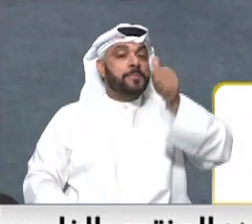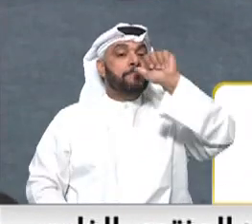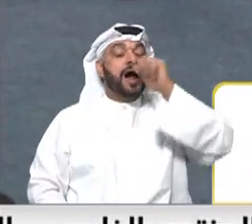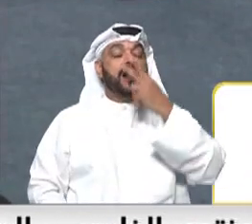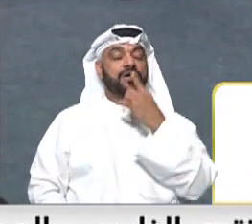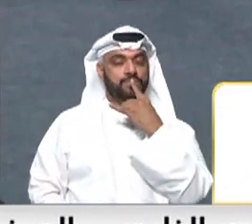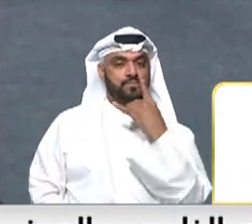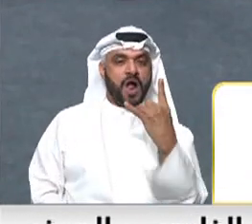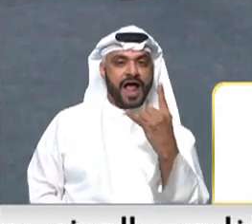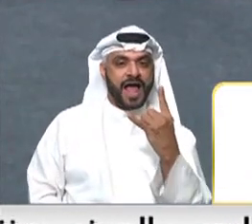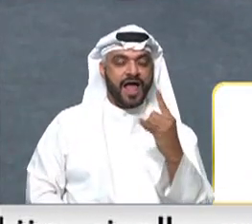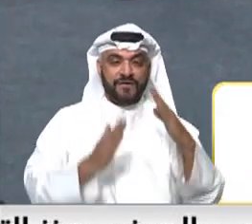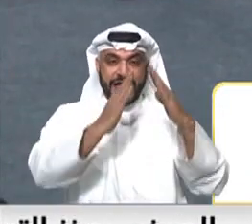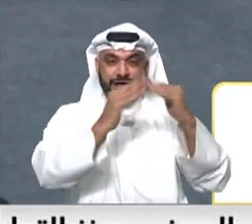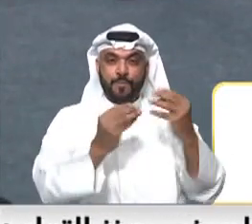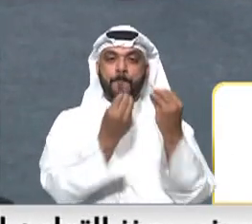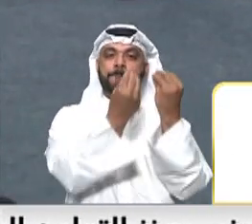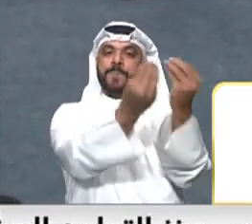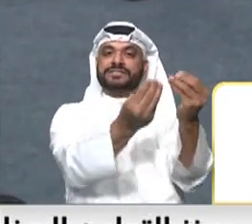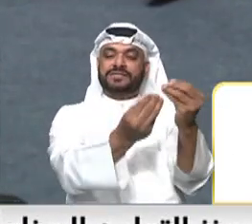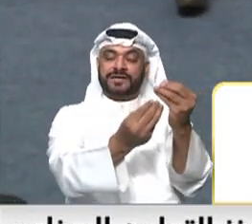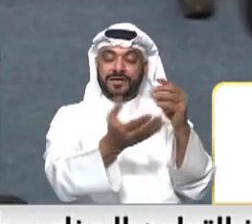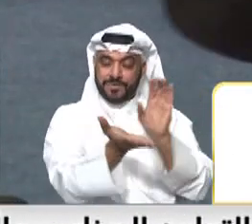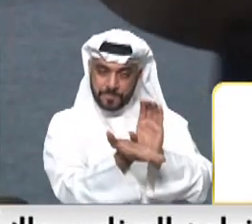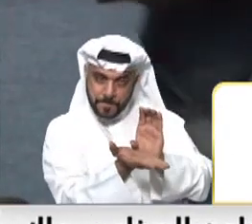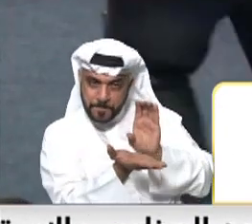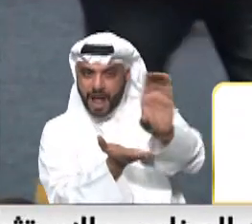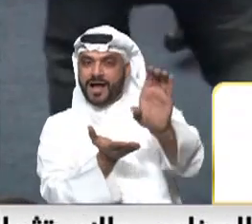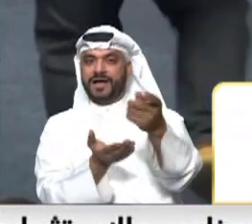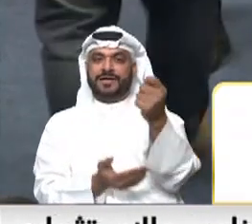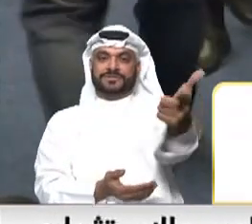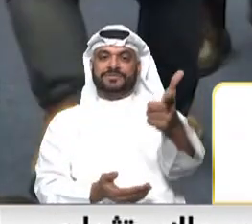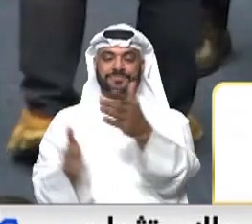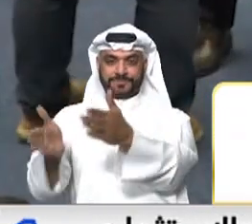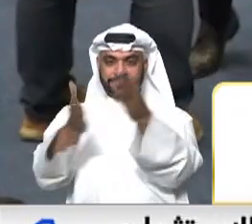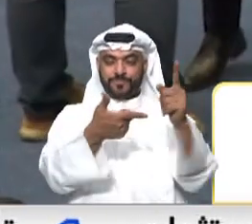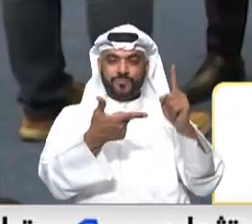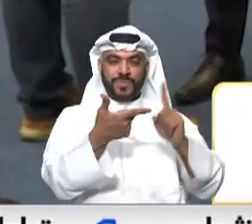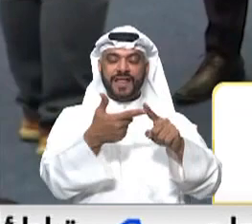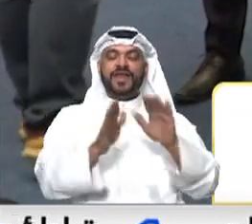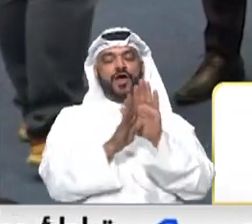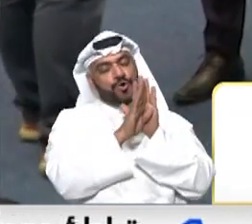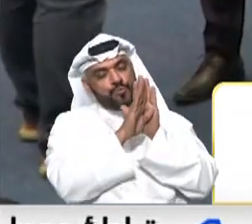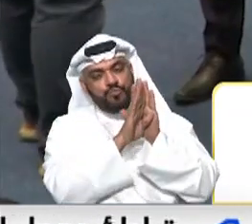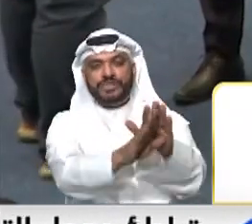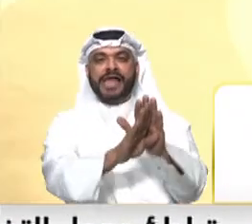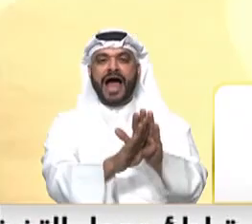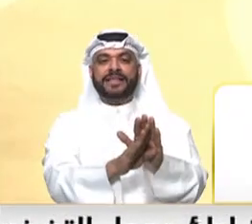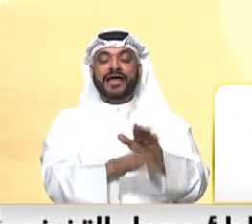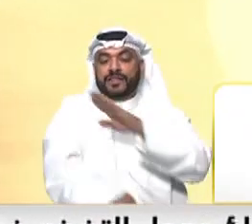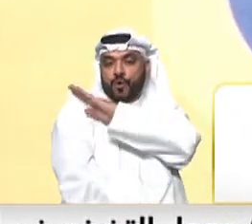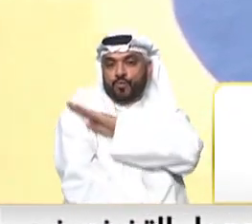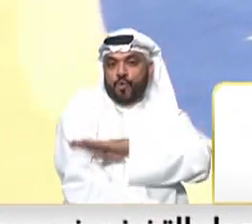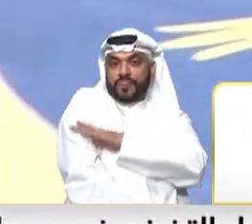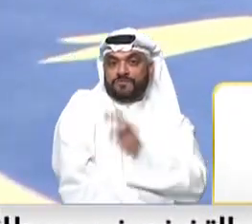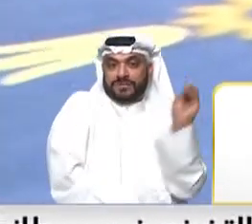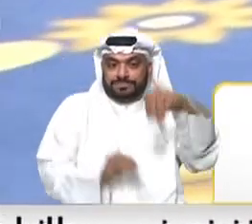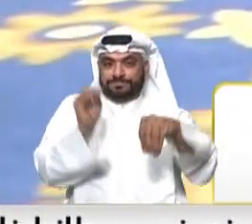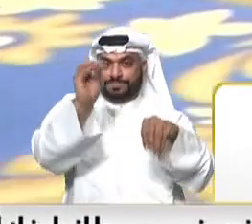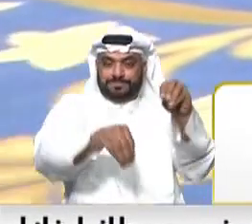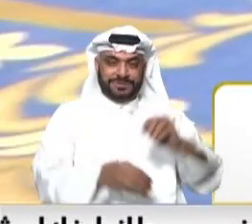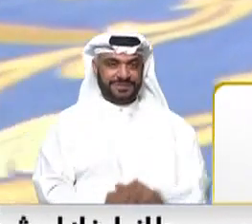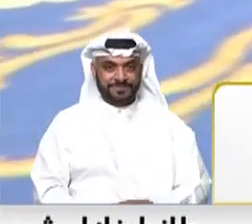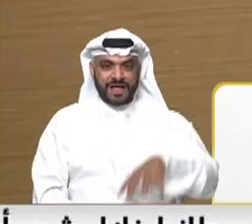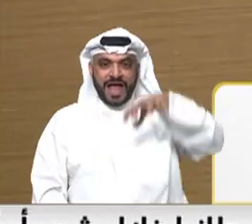للشرب وفي وضع أوضاع صحية، وكذلك يساعد على خلق فرص عمل. دولة